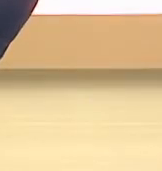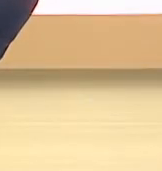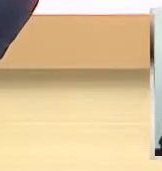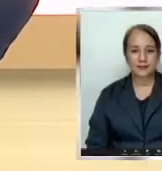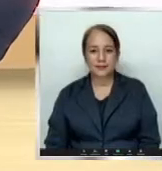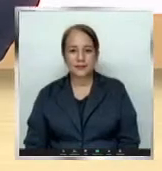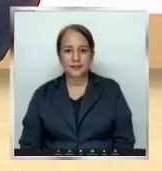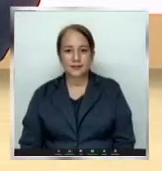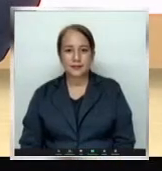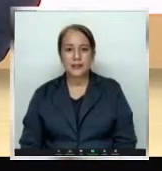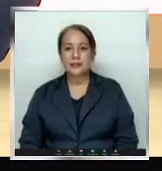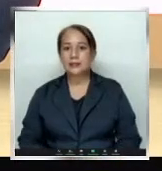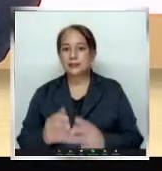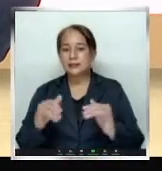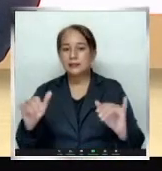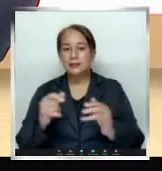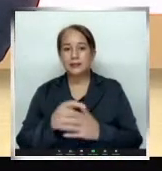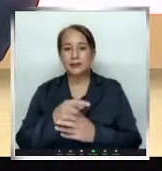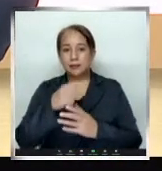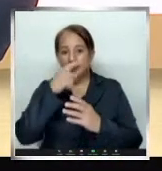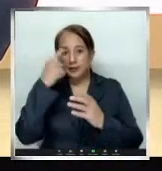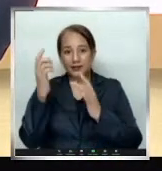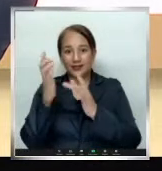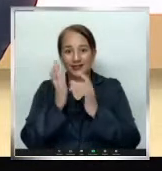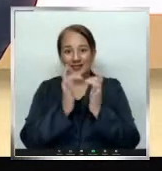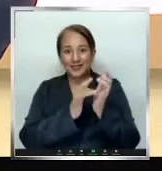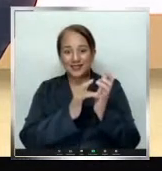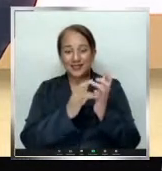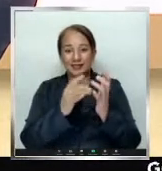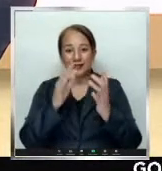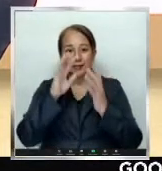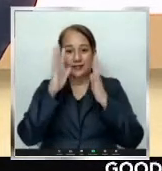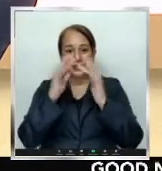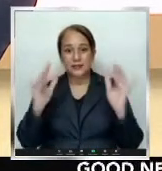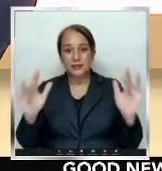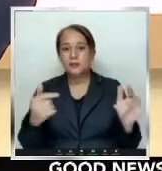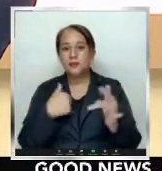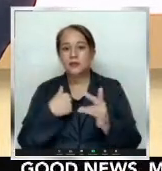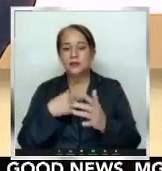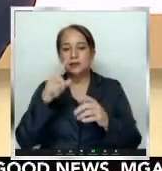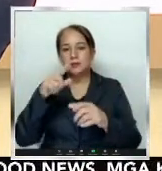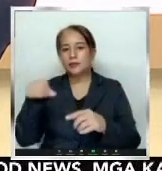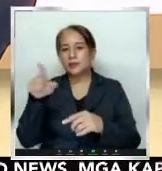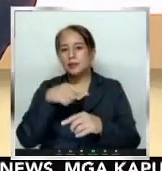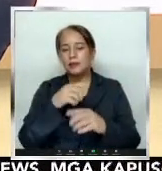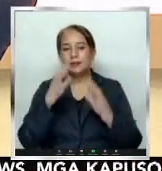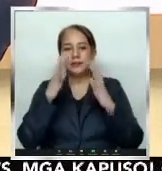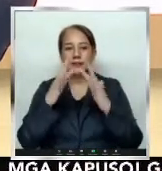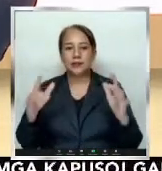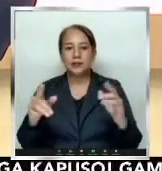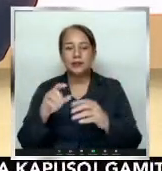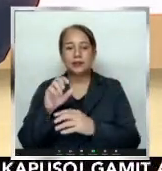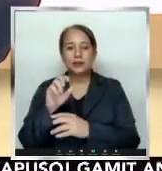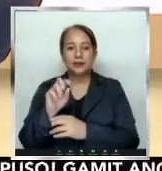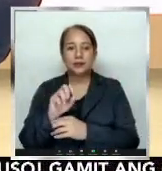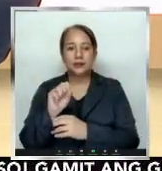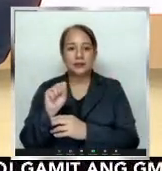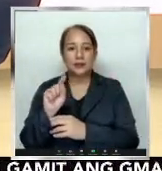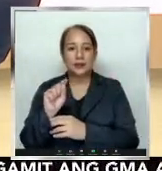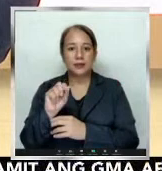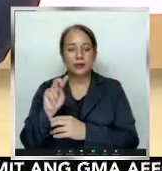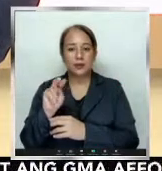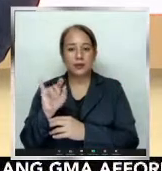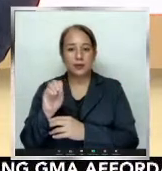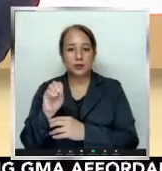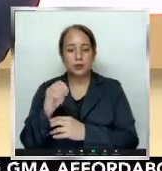Gaya ng pista ng itim na Nazareno kahapon, kansilado muna ang ilang aktibidad sa pagdiriwang ng kapistahan ng Santo Niño sa Tondo at Pandakan. Yan ay